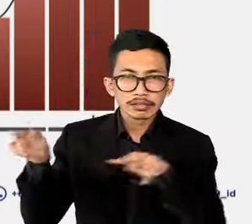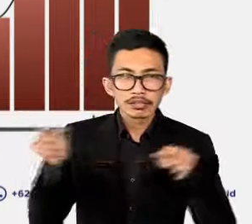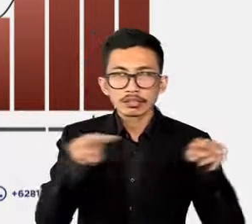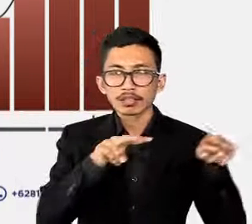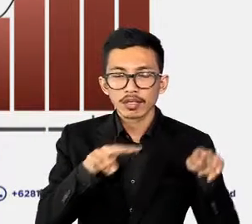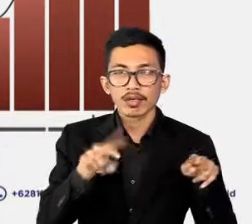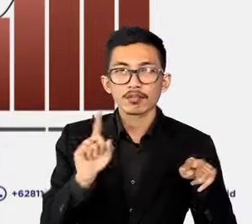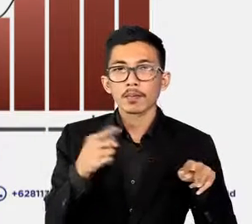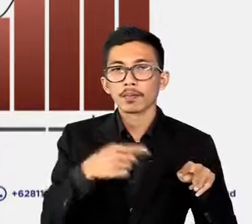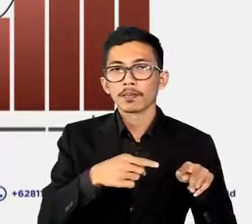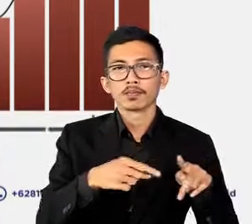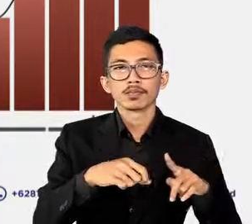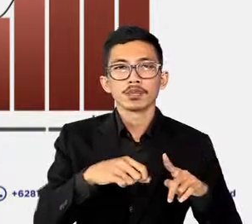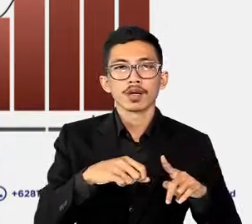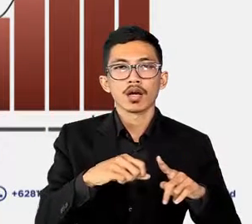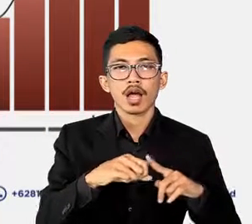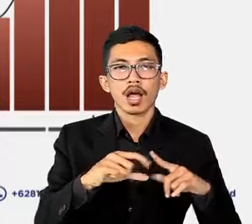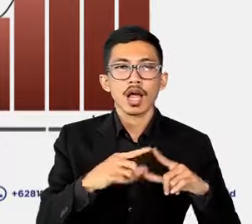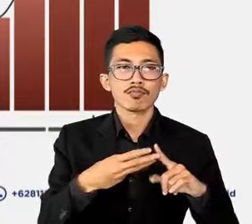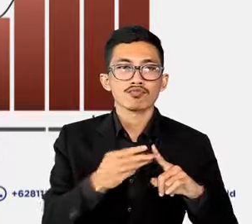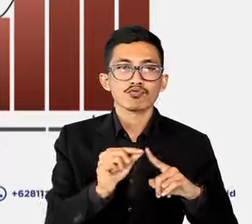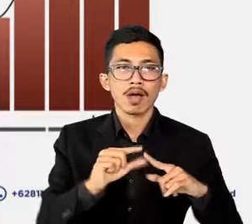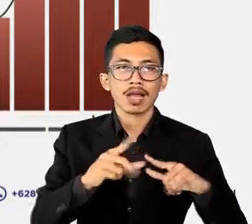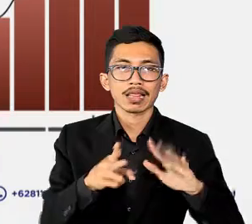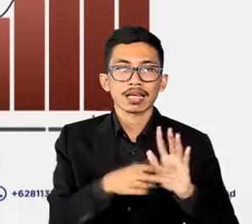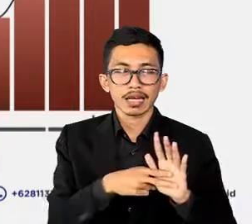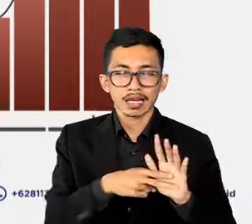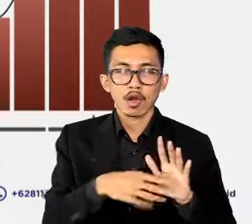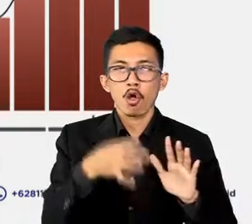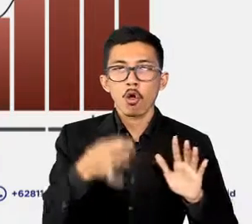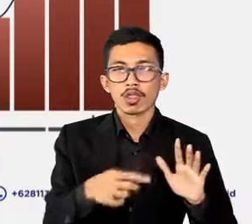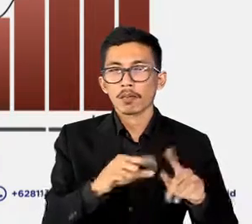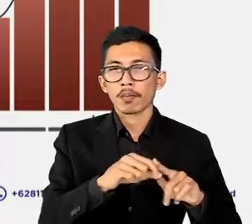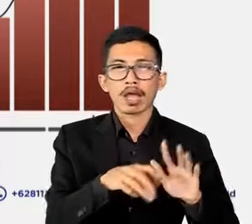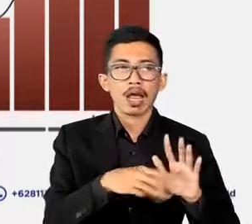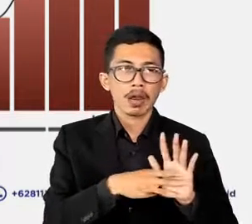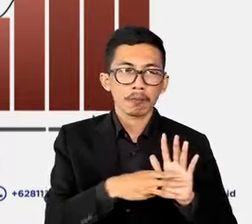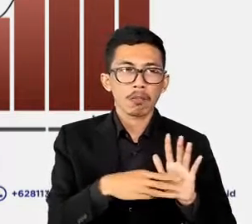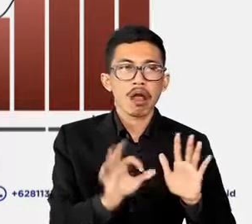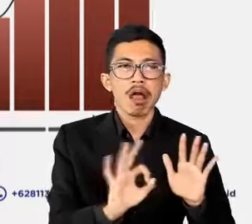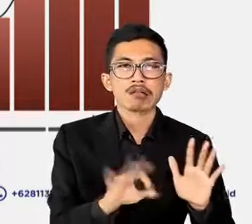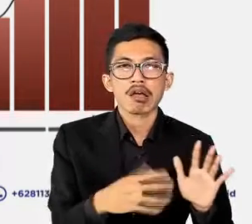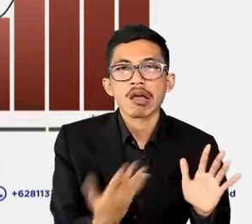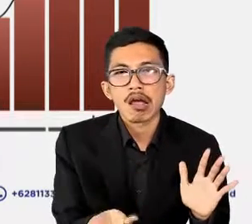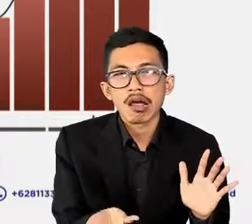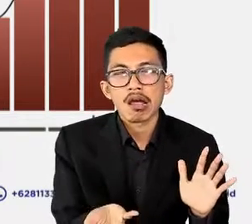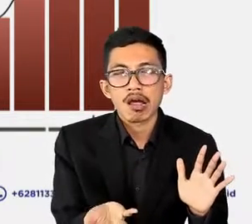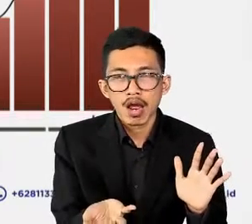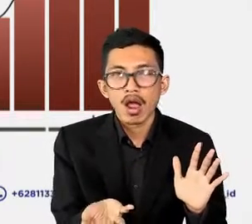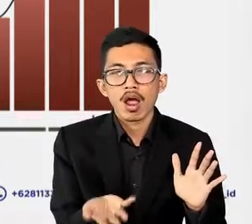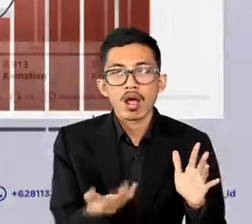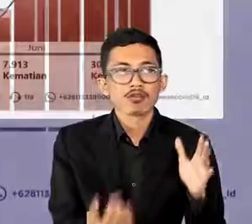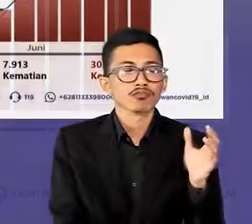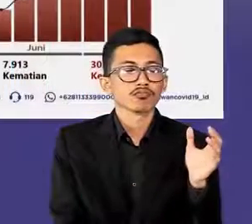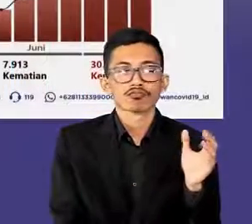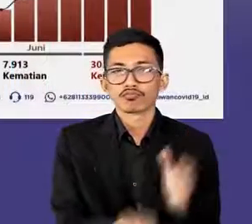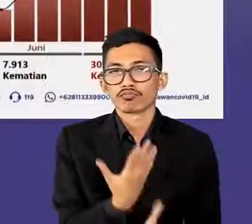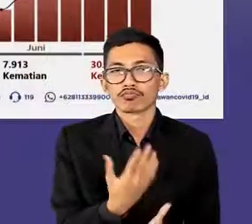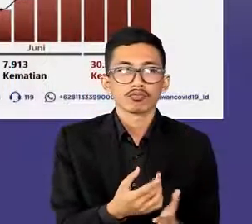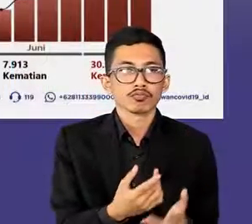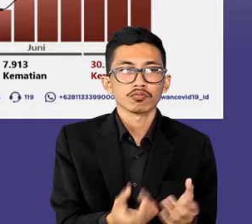kabupaten kota di provinsi tidak menjalankan bpkm level 4 tentunya sejak lonjakan kasus